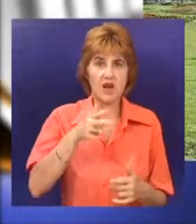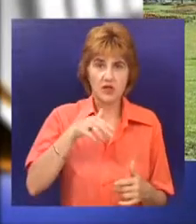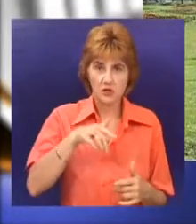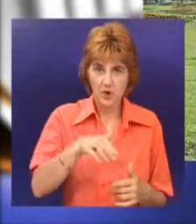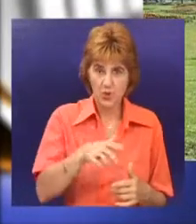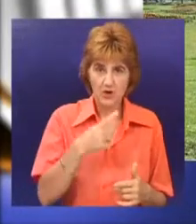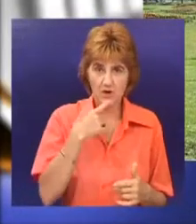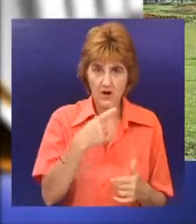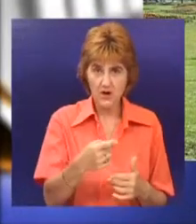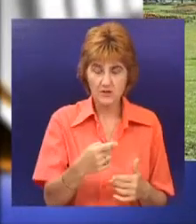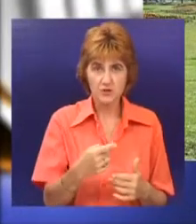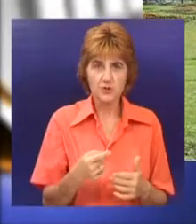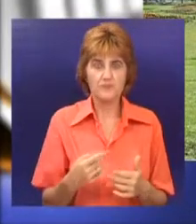korak